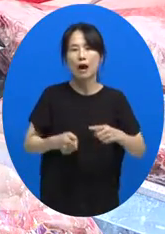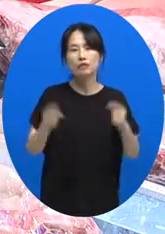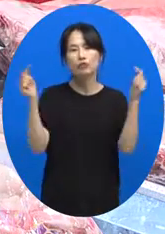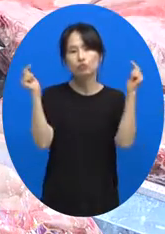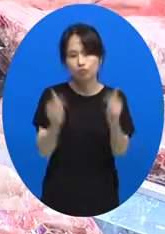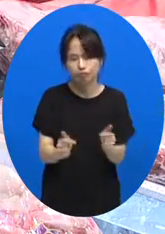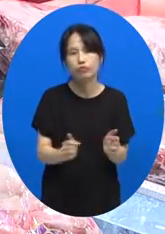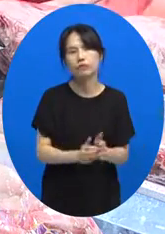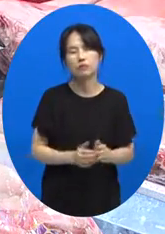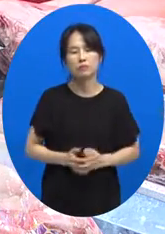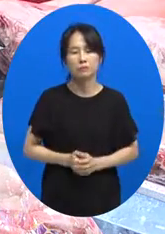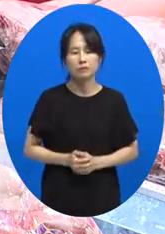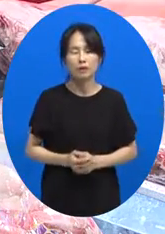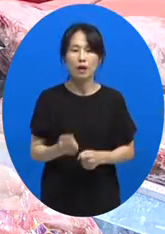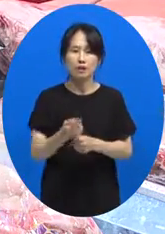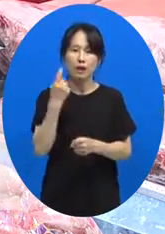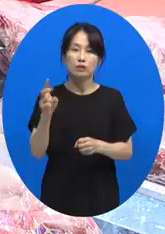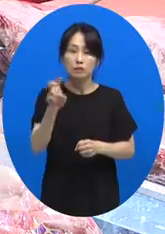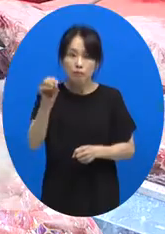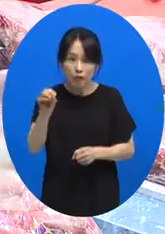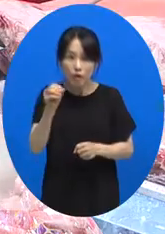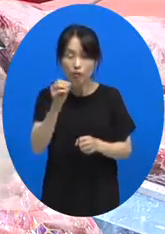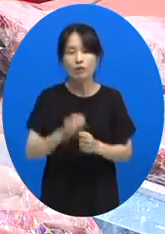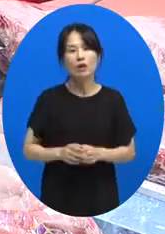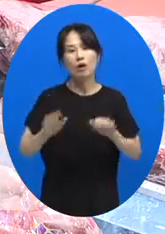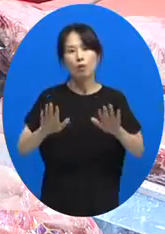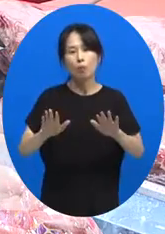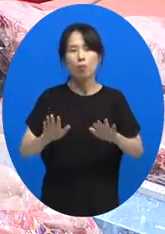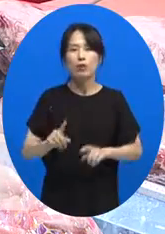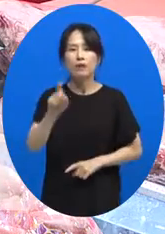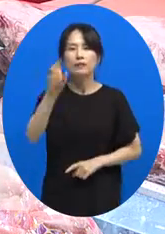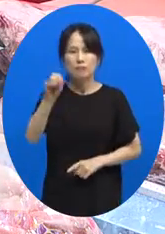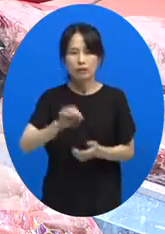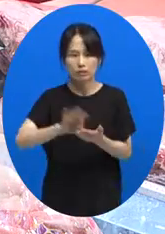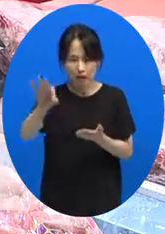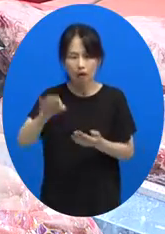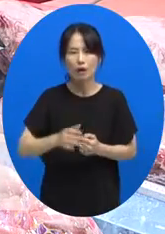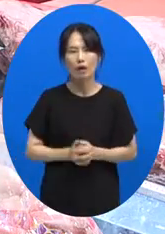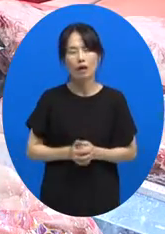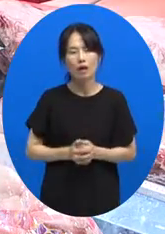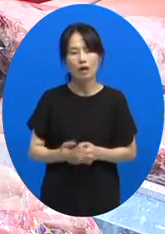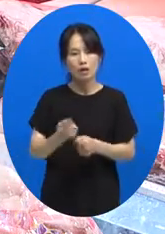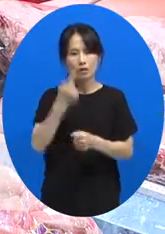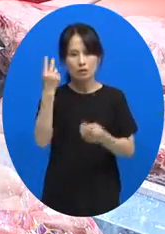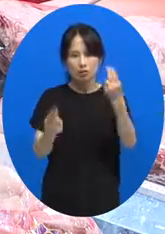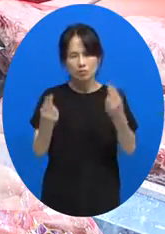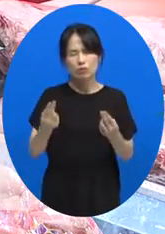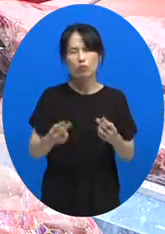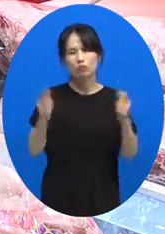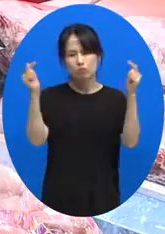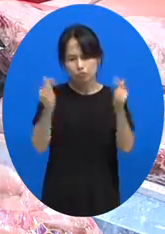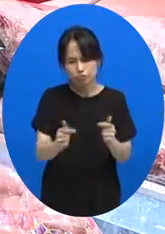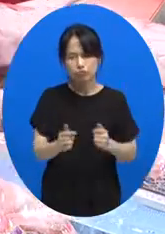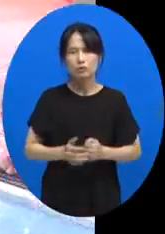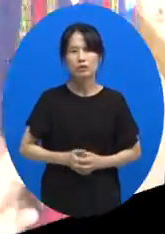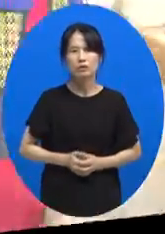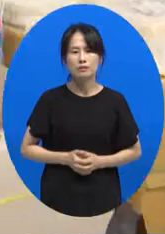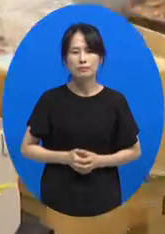20만 원 봤으면 올해 15만 원 정도. 이렇게 작년이니까 상인들도 힘들고 또 말하자면